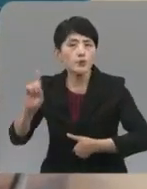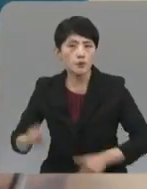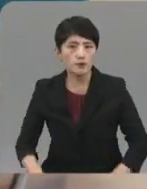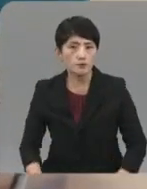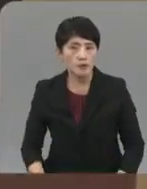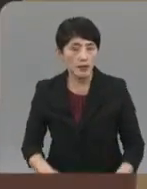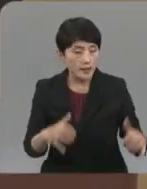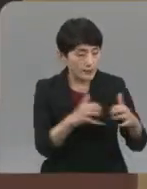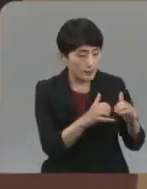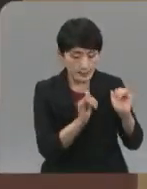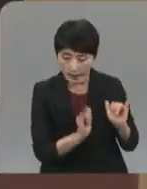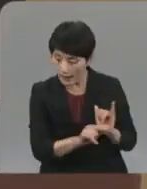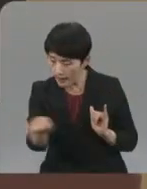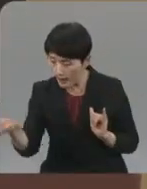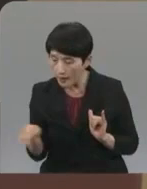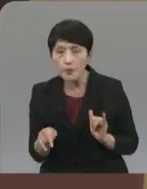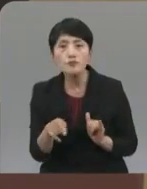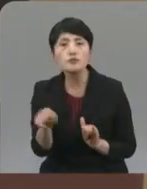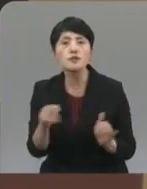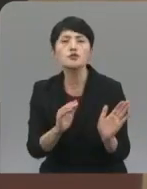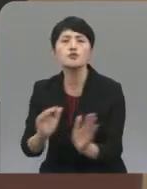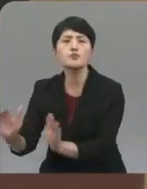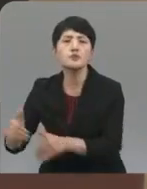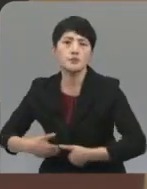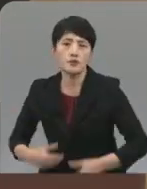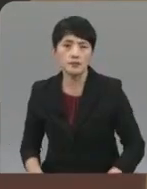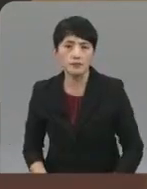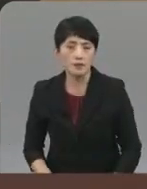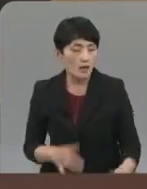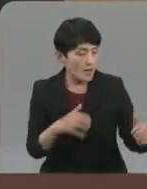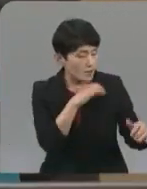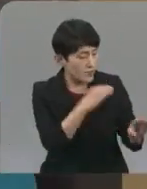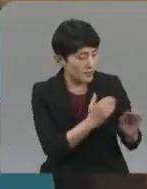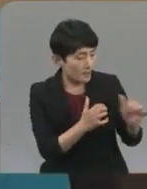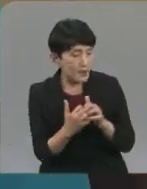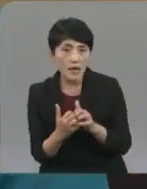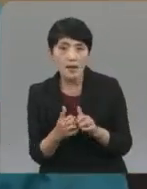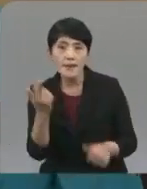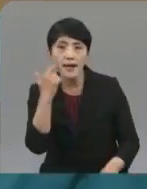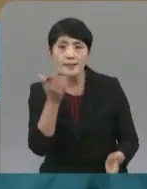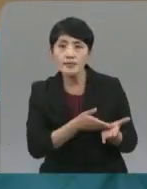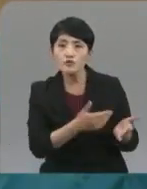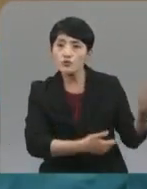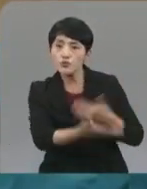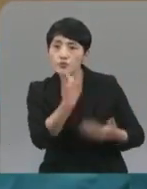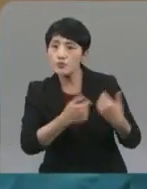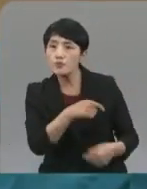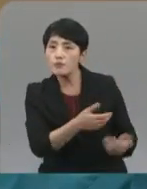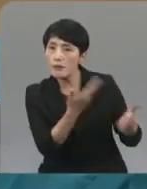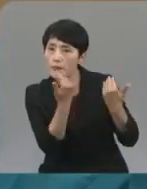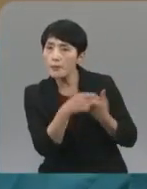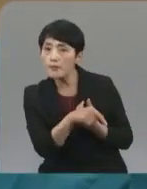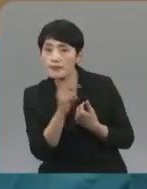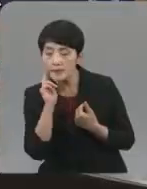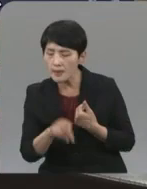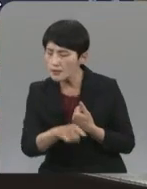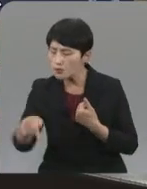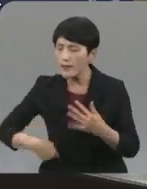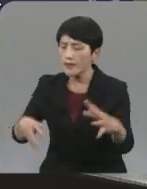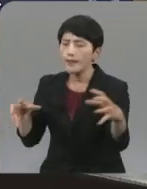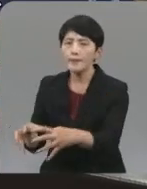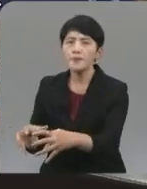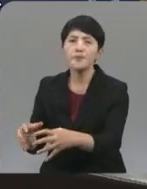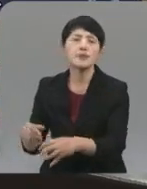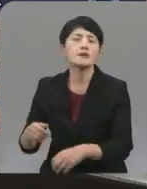гражданской обороне LG 2023 который стартовали 21 августа и продолжится 4 дня